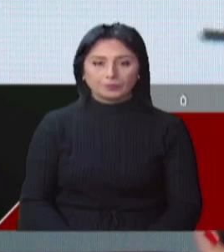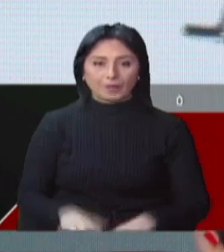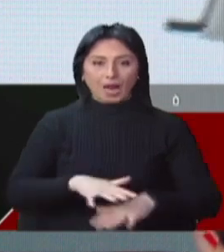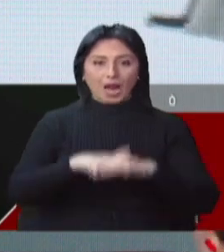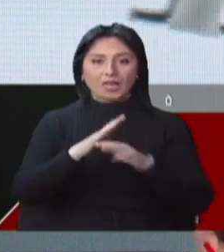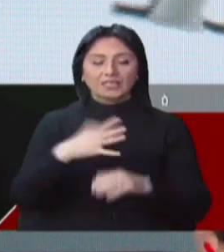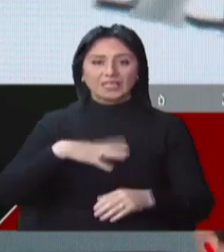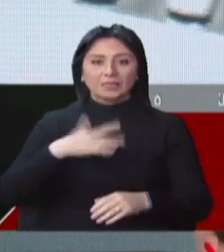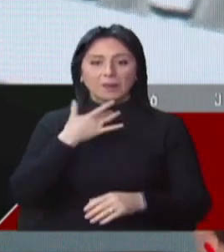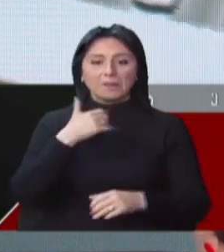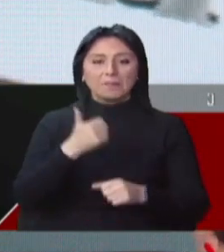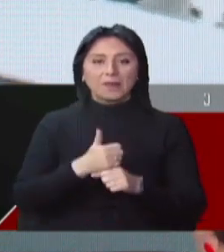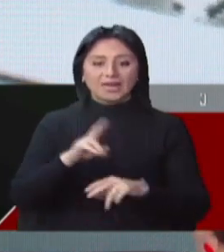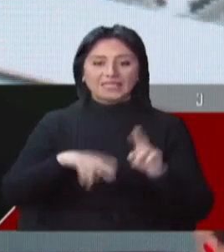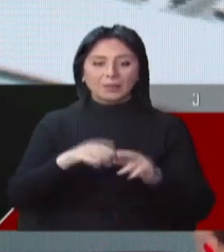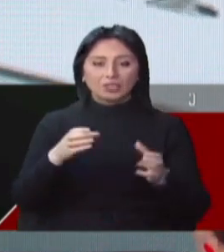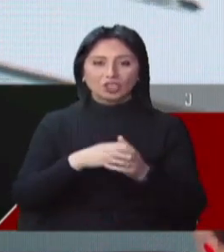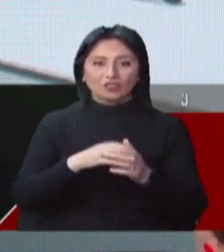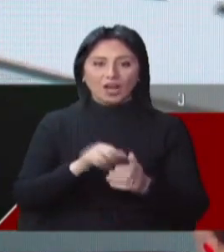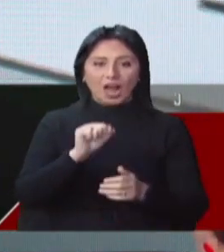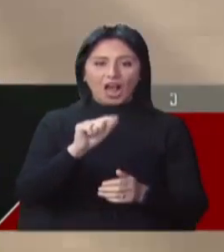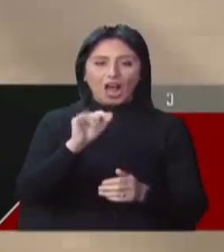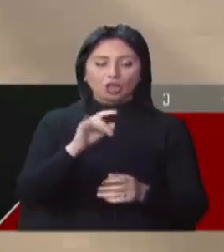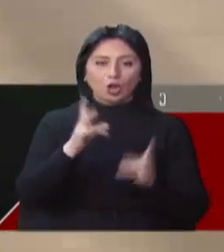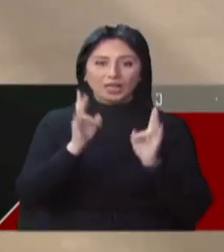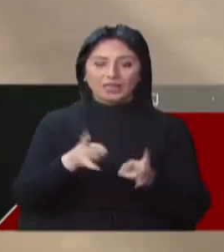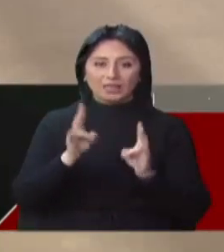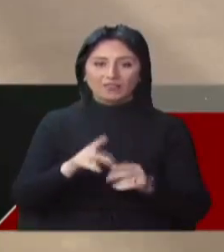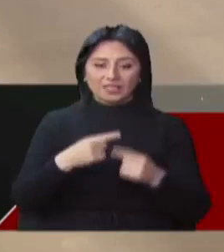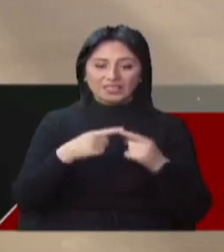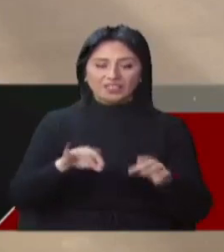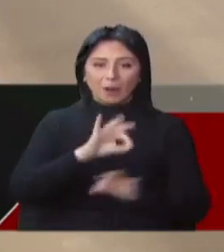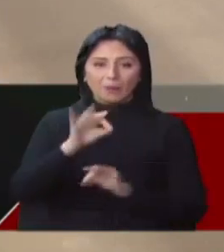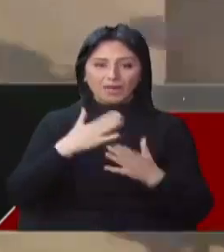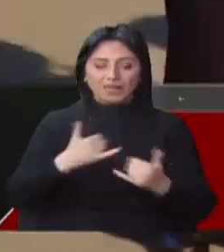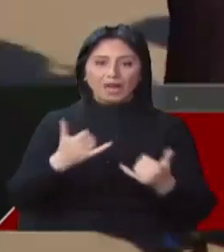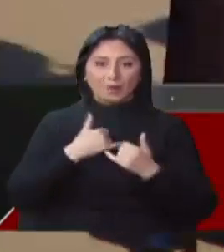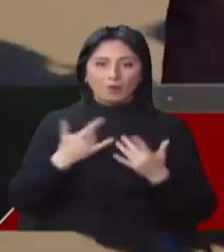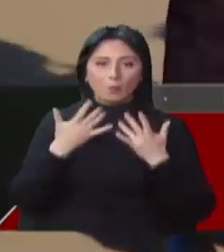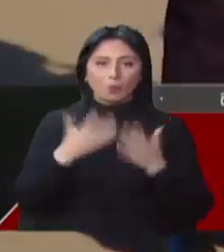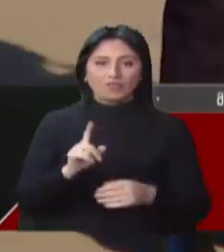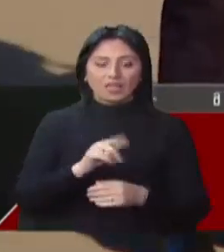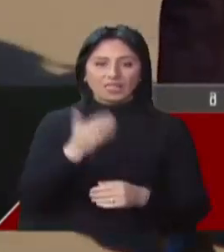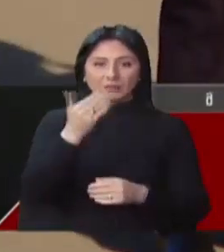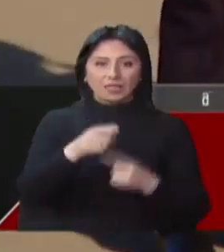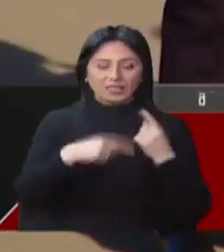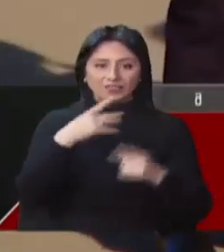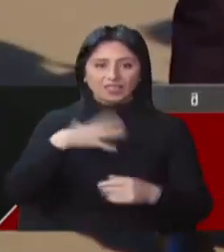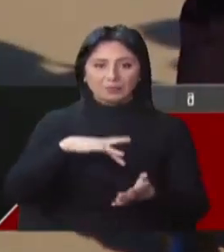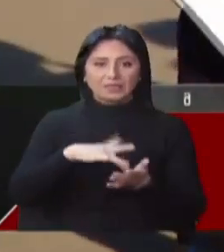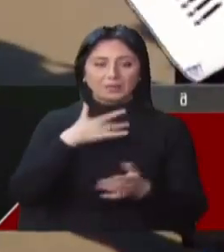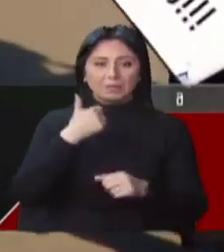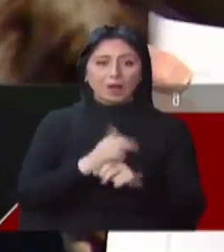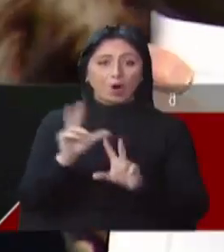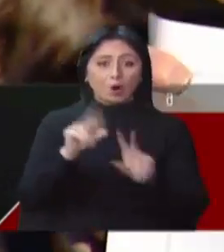აქცია გამართა თბილისის მერიასთან სამშენებლო კომპანია ათორის დაზარალებულებმა ალტერნატიული ფართით დაკმაყოფილება მოითხოვეს, რასაც მათი თქმით თბილისის